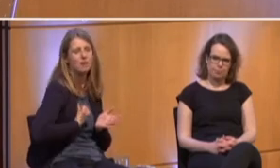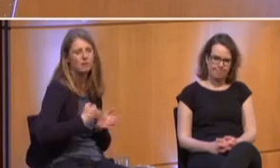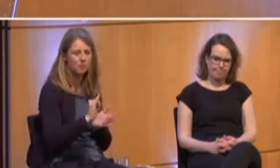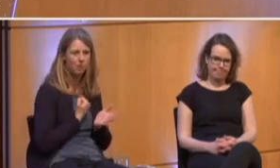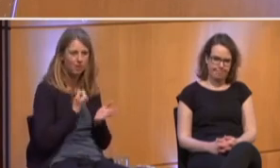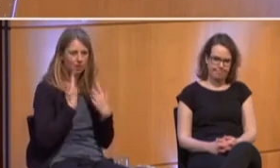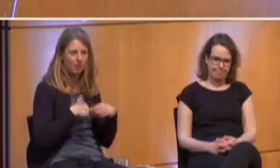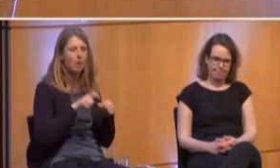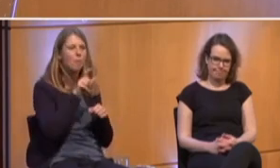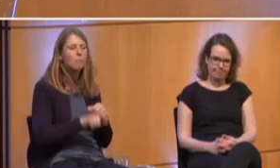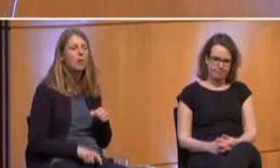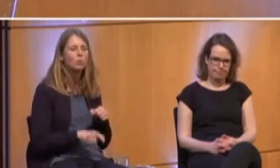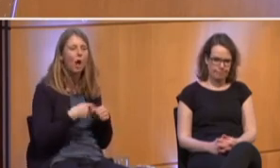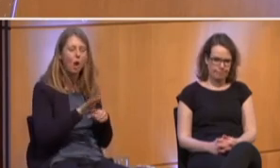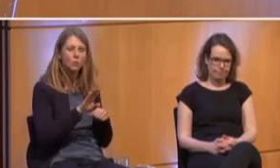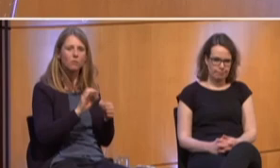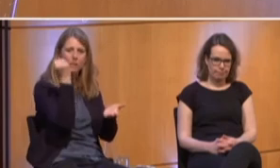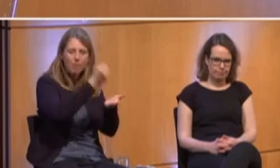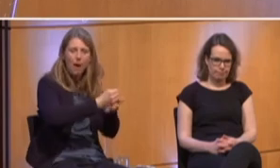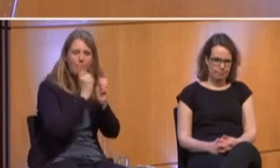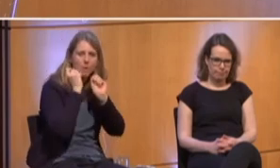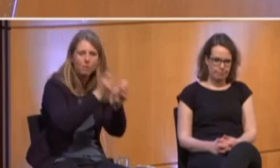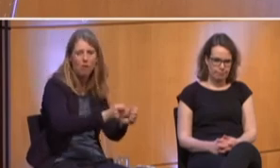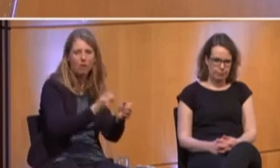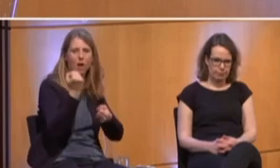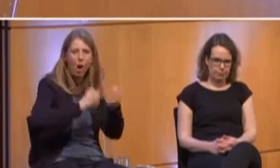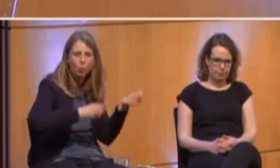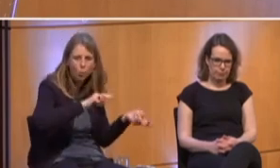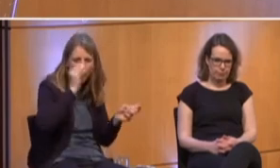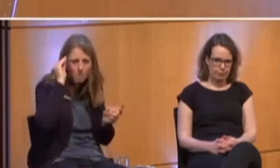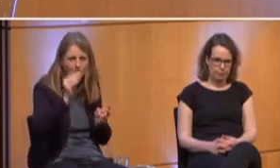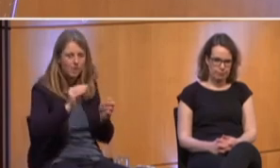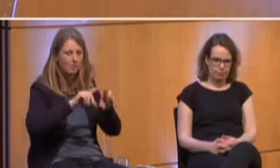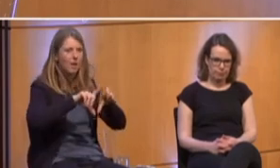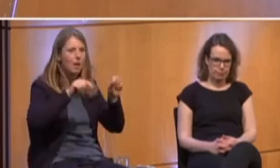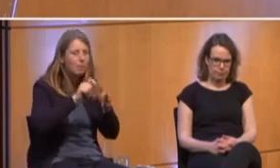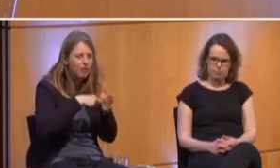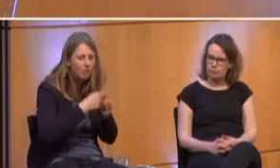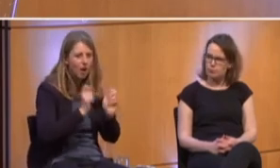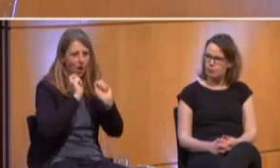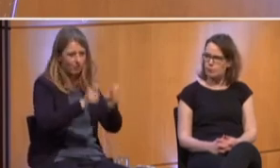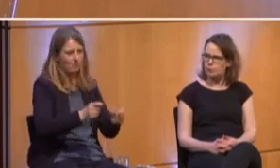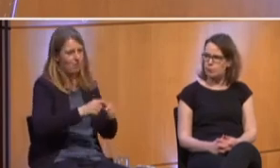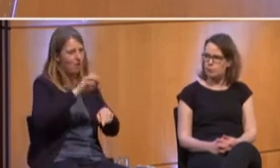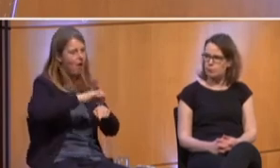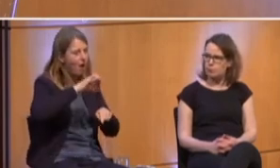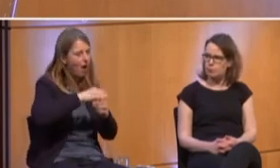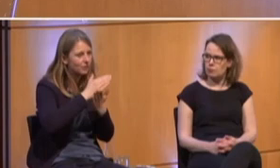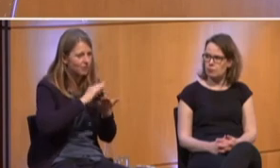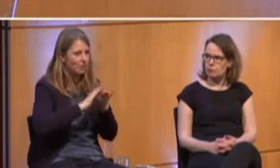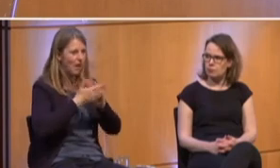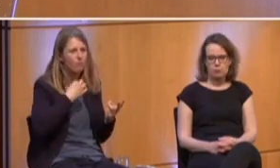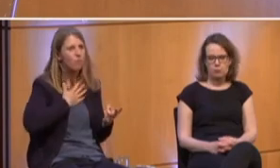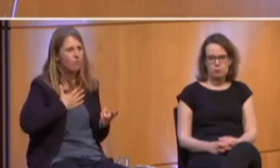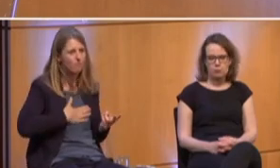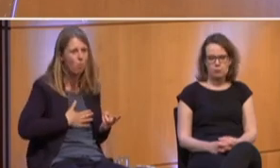selbstverständlich unseren Personalausweis beantragen, mit der wir unser Auto ummelden, mit dem wir die Briefwahl beantragen, mit der wir Arzttermine vereinbaren können